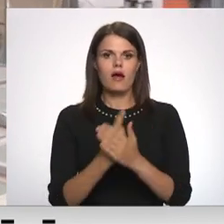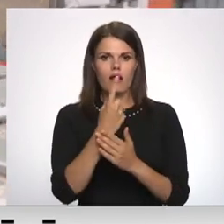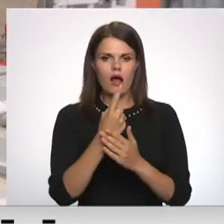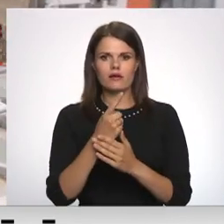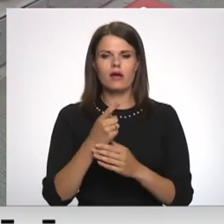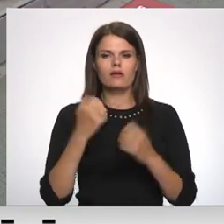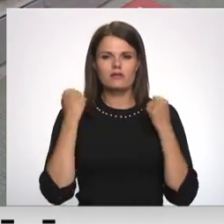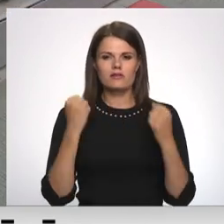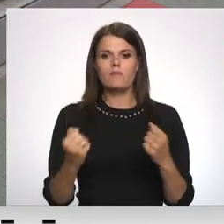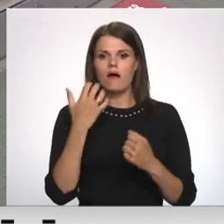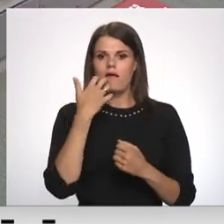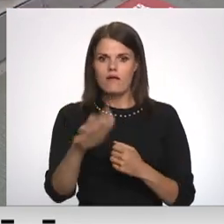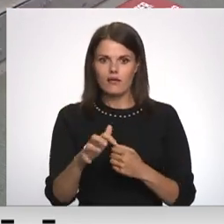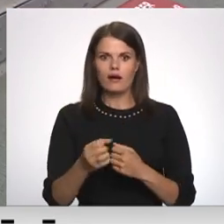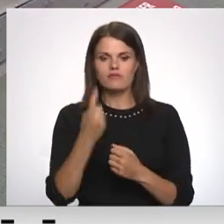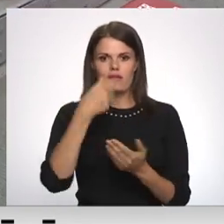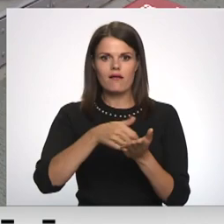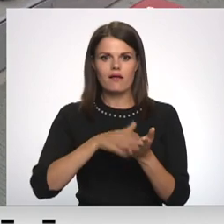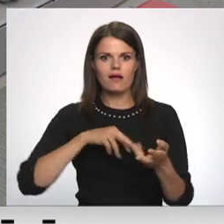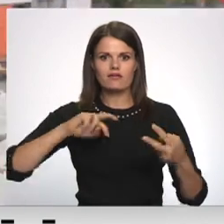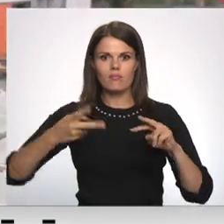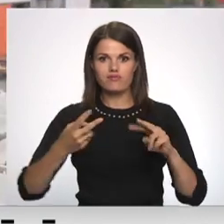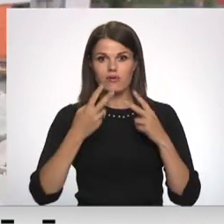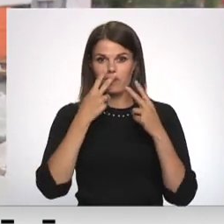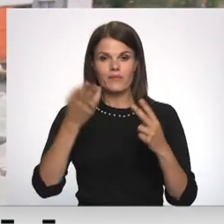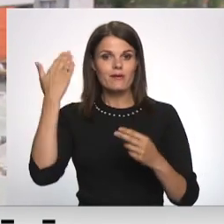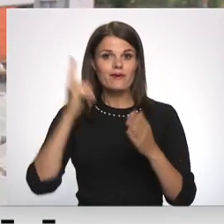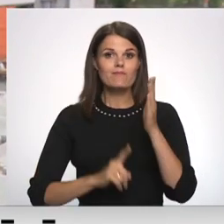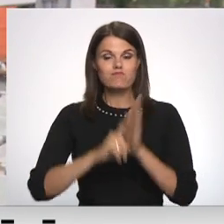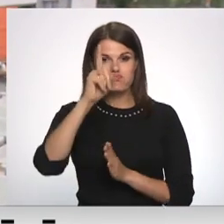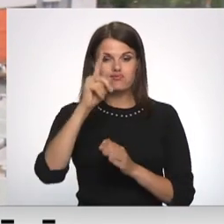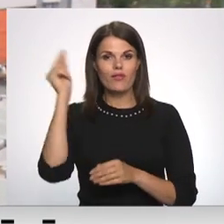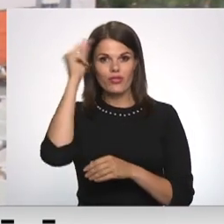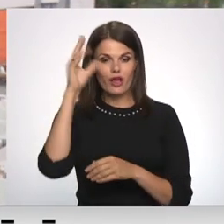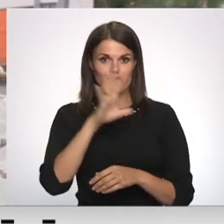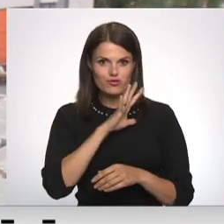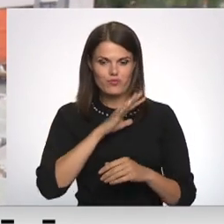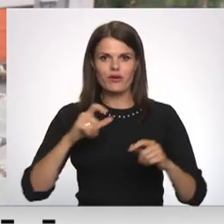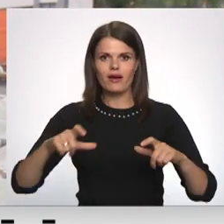tik lielu karstumu, ka maina lūkas krāsu. Te bija pēdējās raķetes, ko šāvām treniņā.